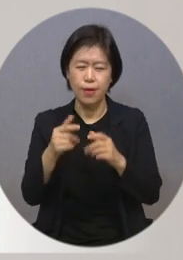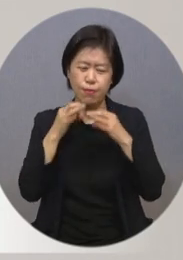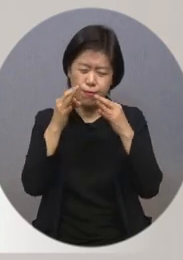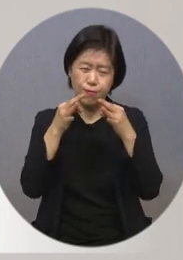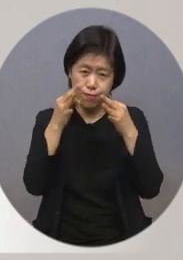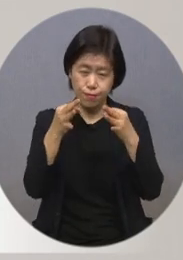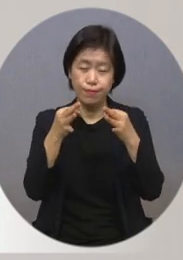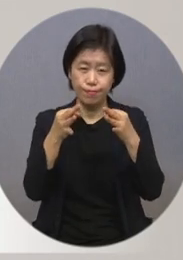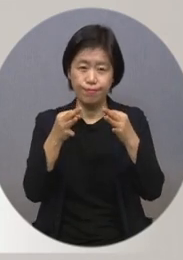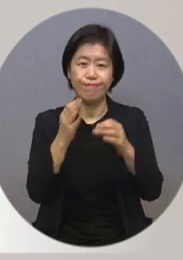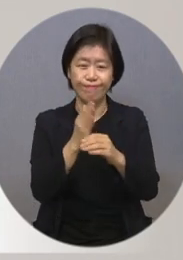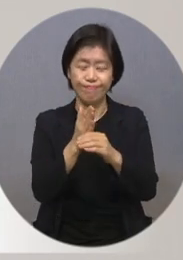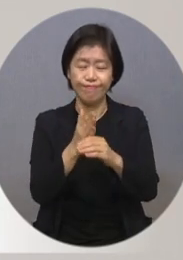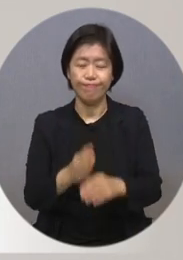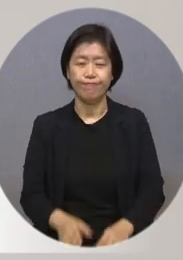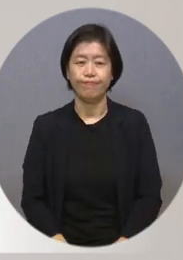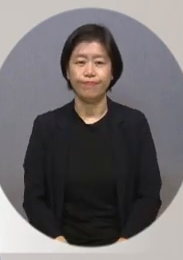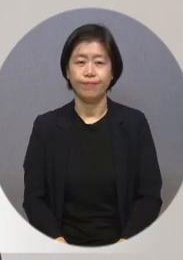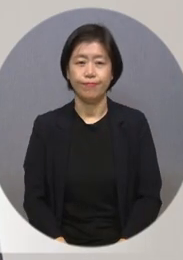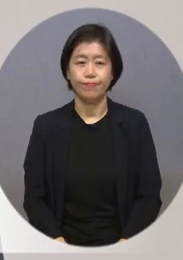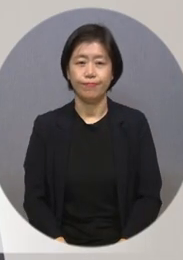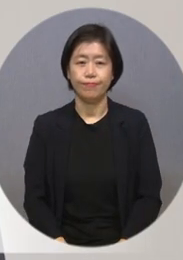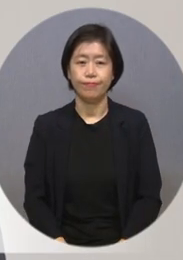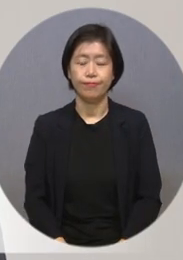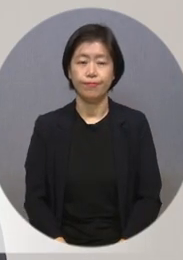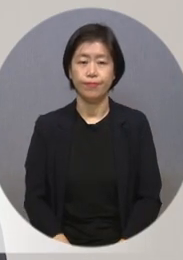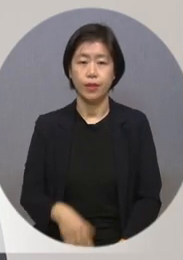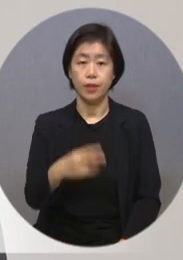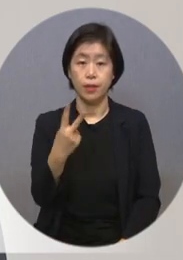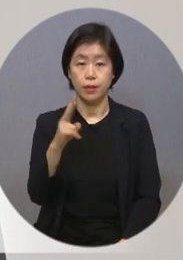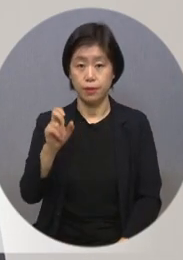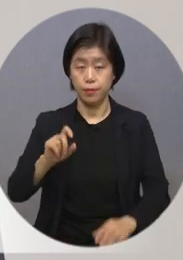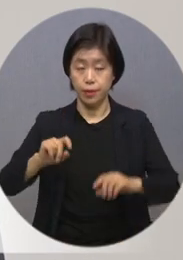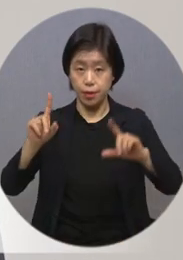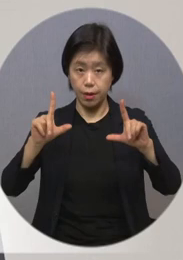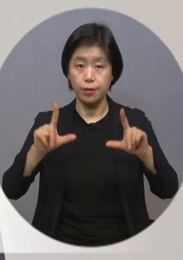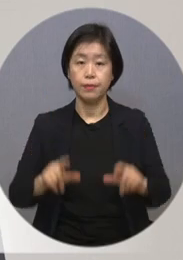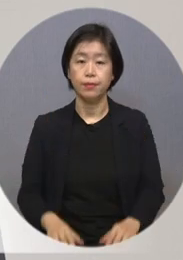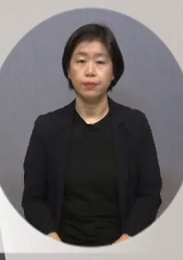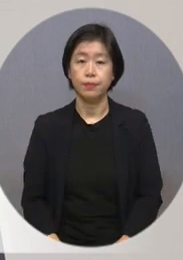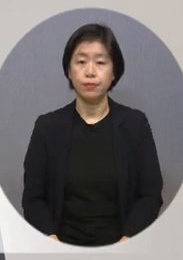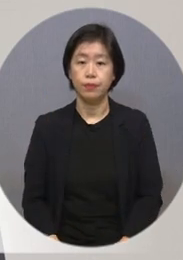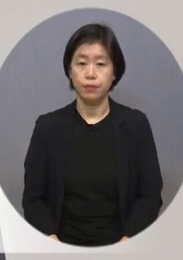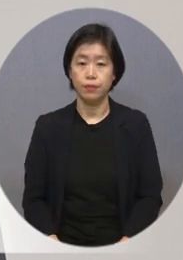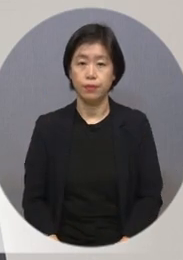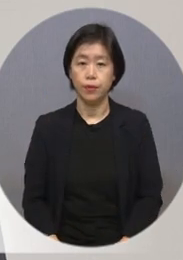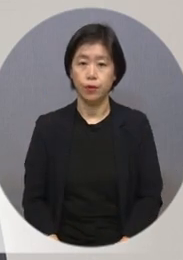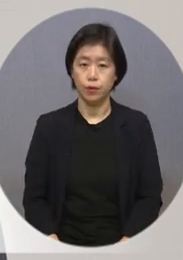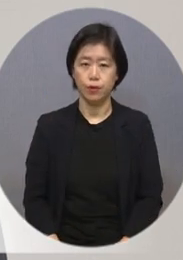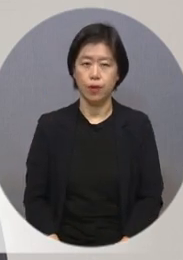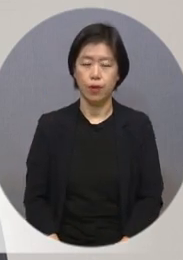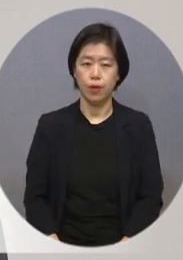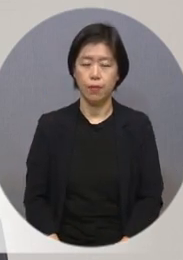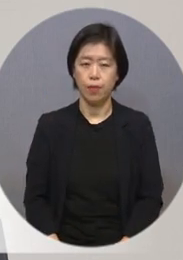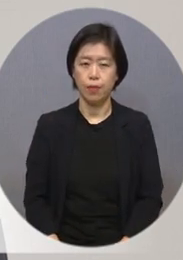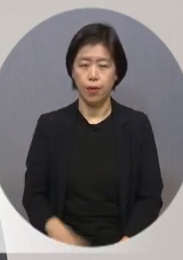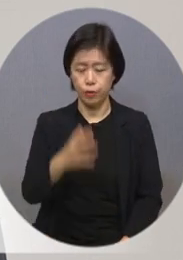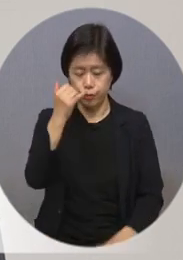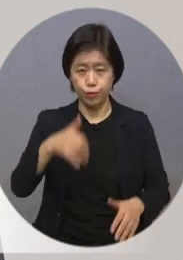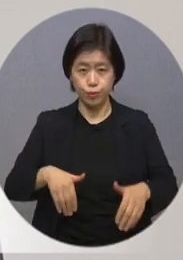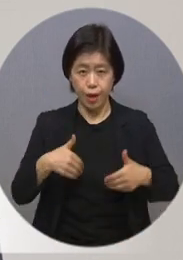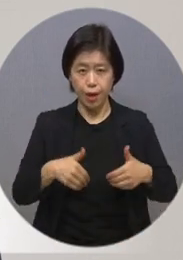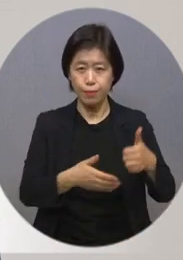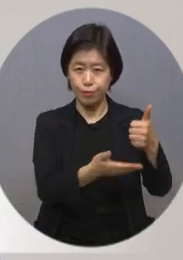노력을 기울이고 있고요. 그리고 2021년 저희들이 군수님 표창을 받게 돼서 대단히